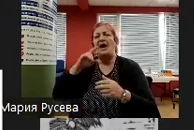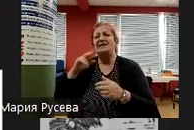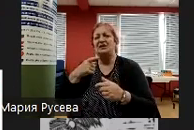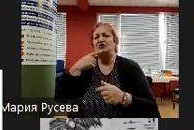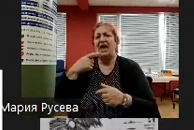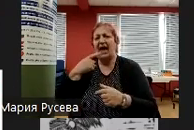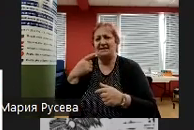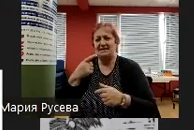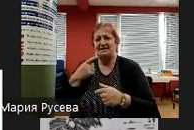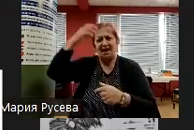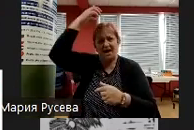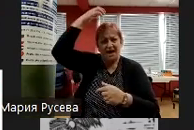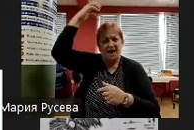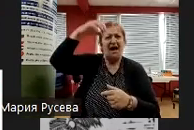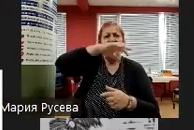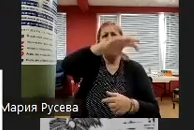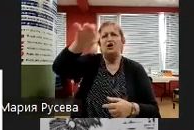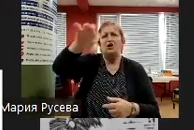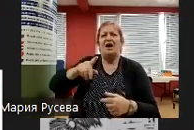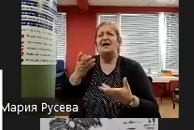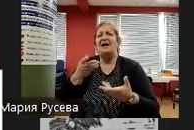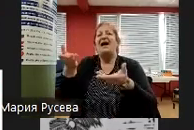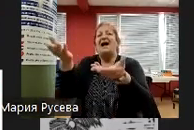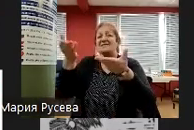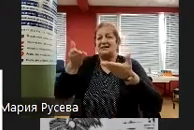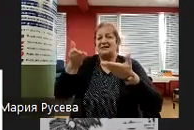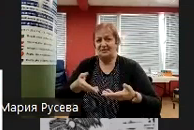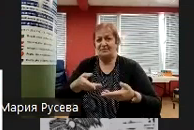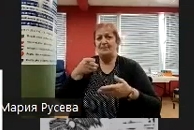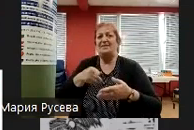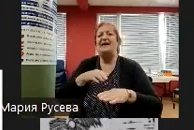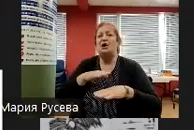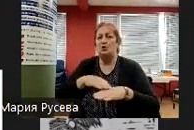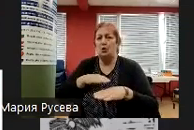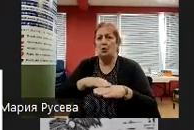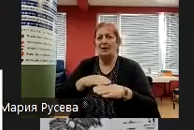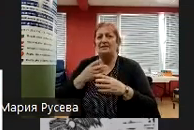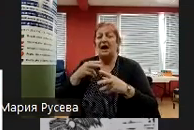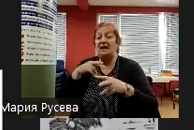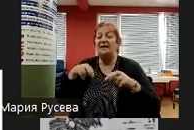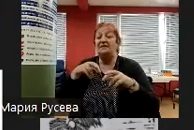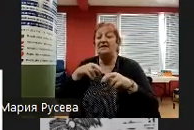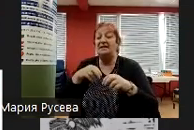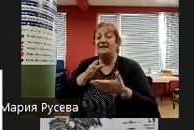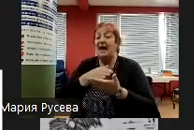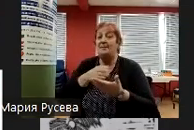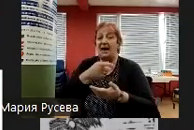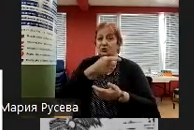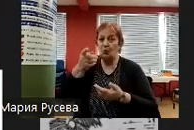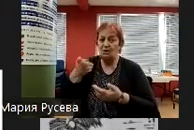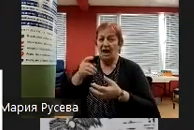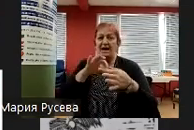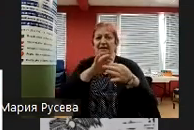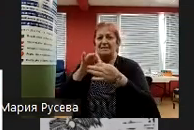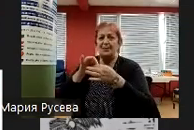как да се възприемат документите, да се навигира между тях, да си взаимодействат